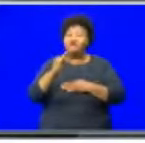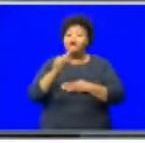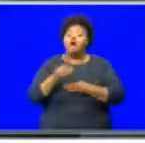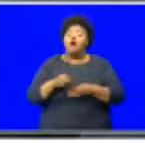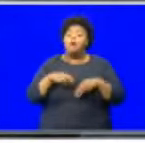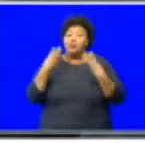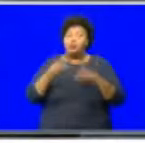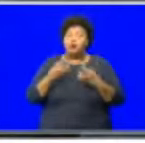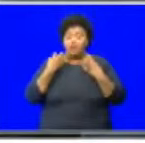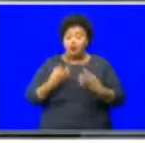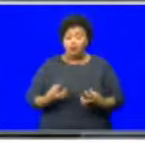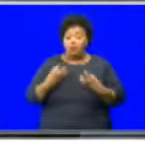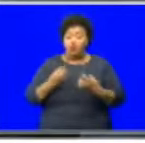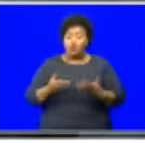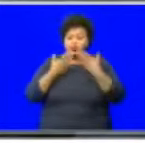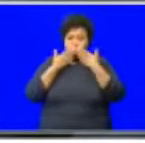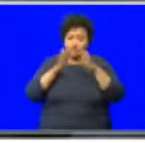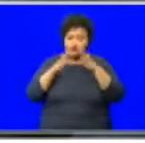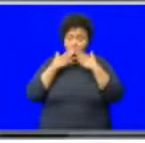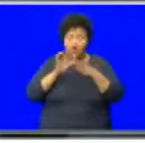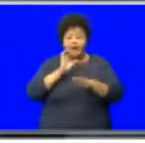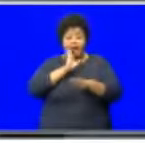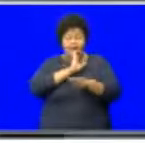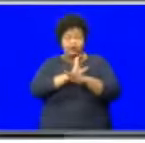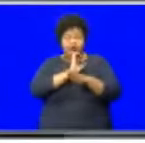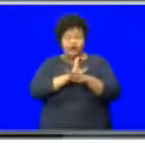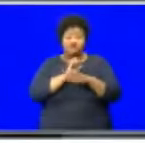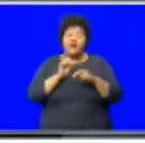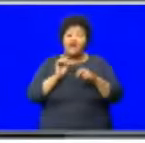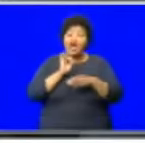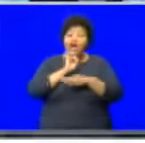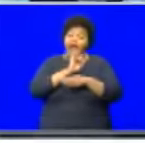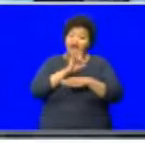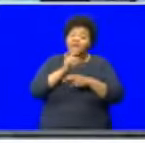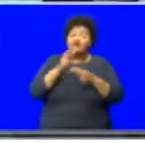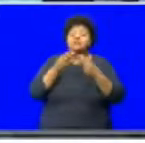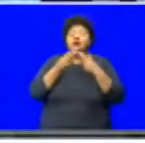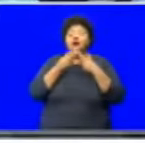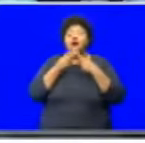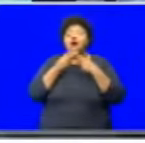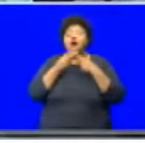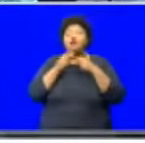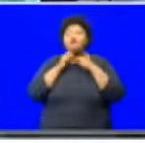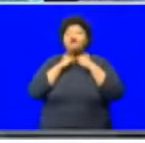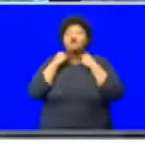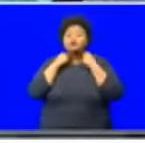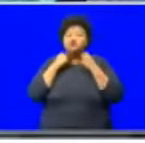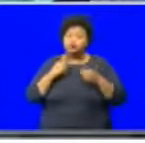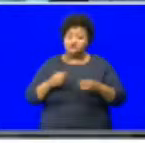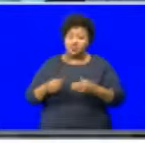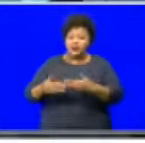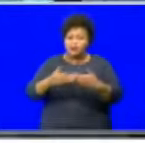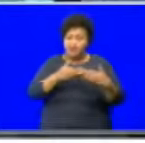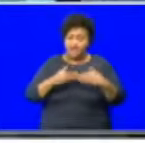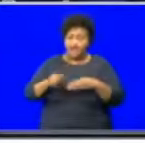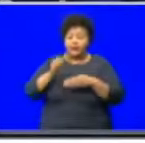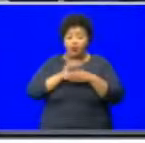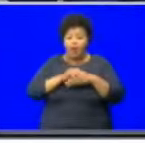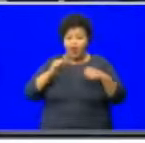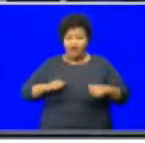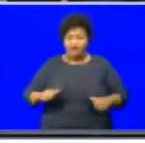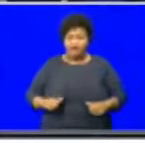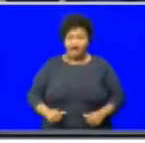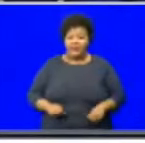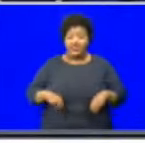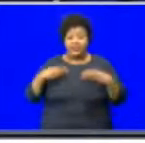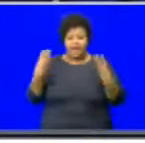kutsi nabo baholi bemabandla bayinake inhlala kahle yabazalwana ngekhaza sonveni ingakukhulu kanti baneke nokuthi baphilile